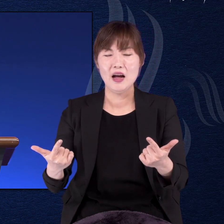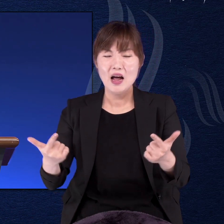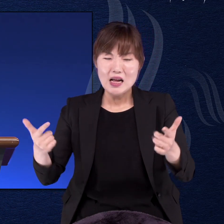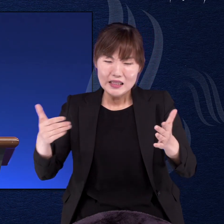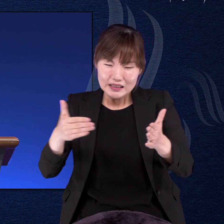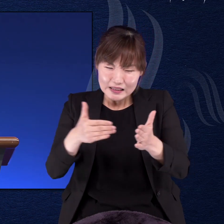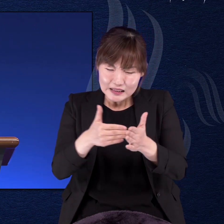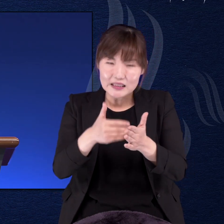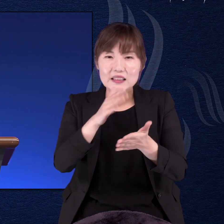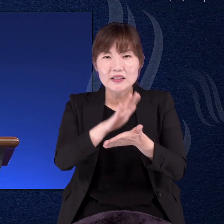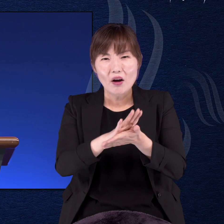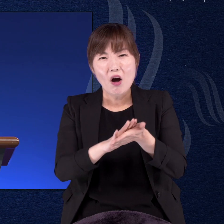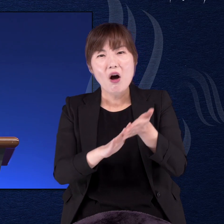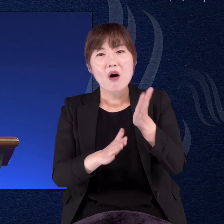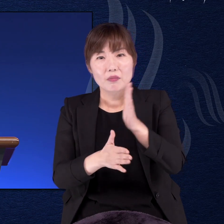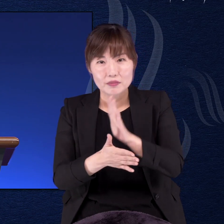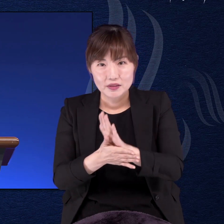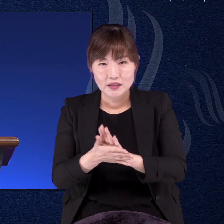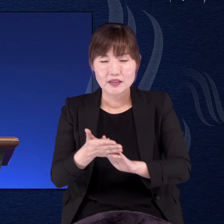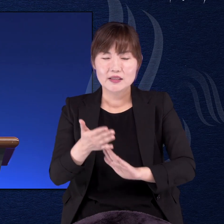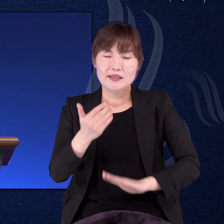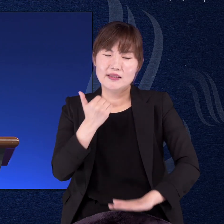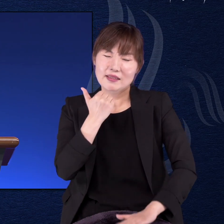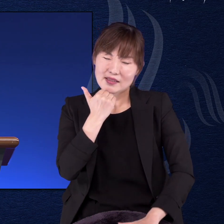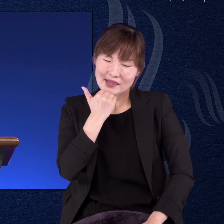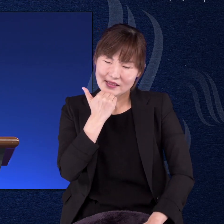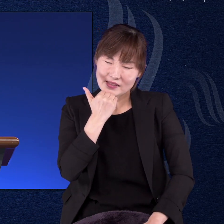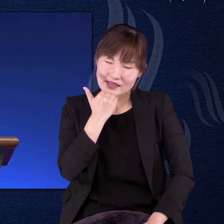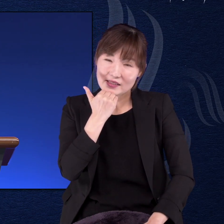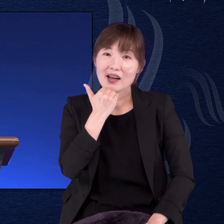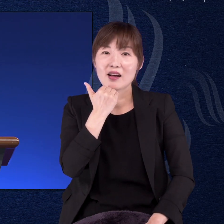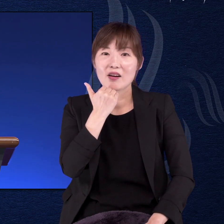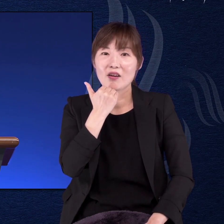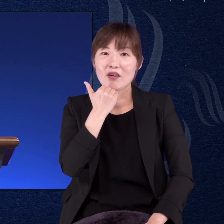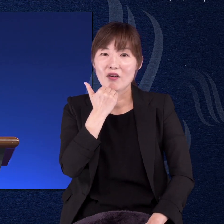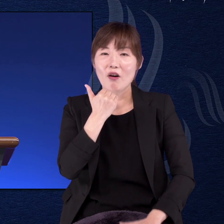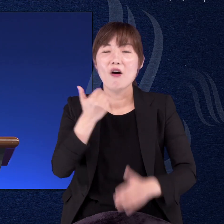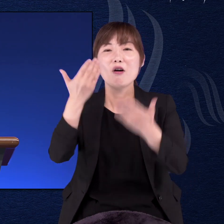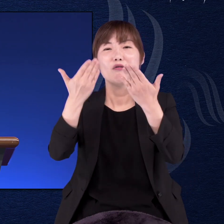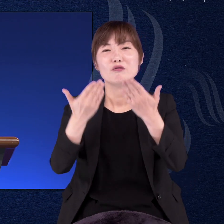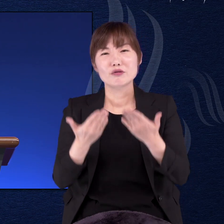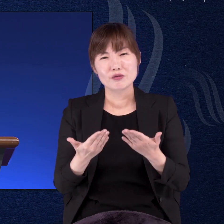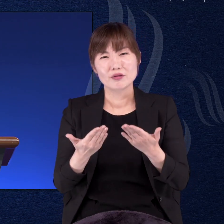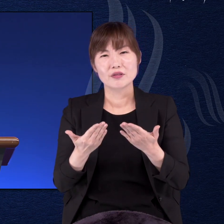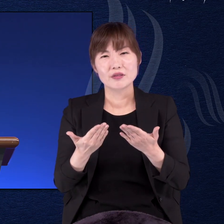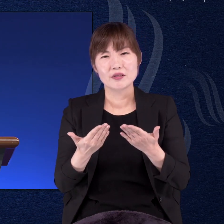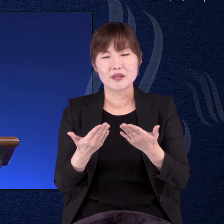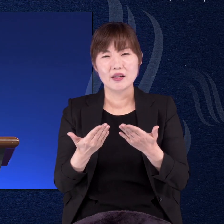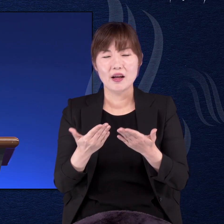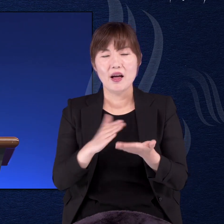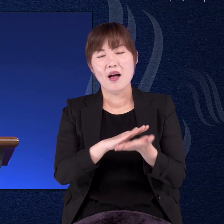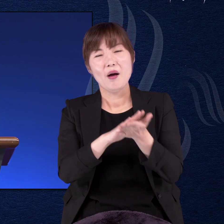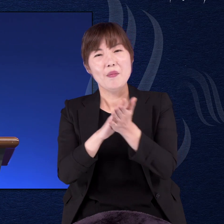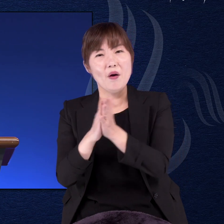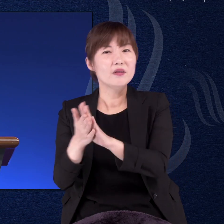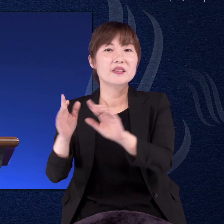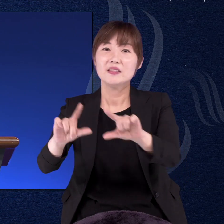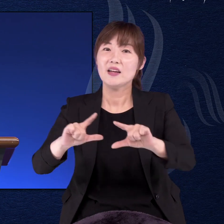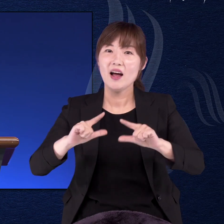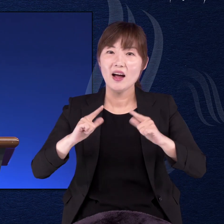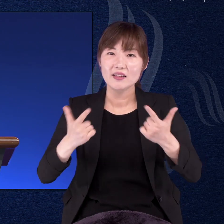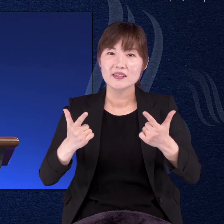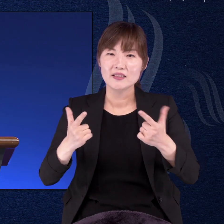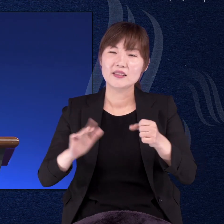끝없이 기다려주시고 변치 않는 영원한 사랑을 주십니다.